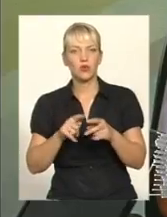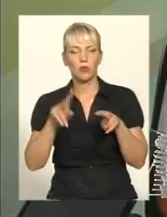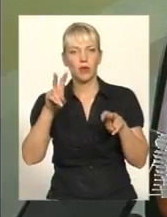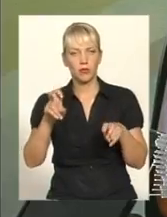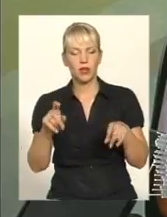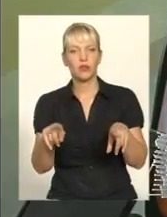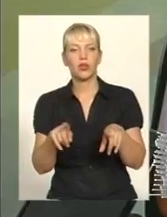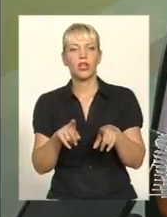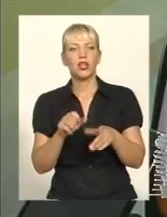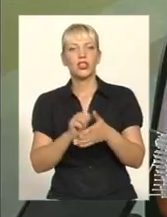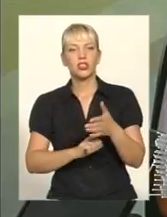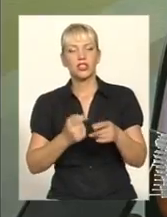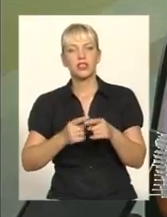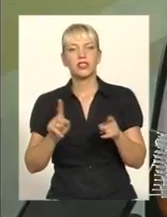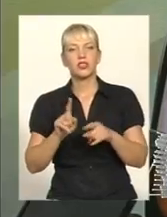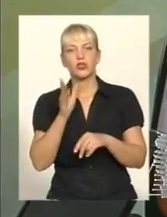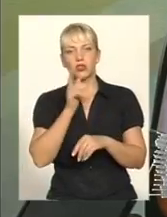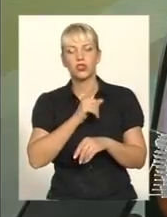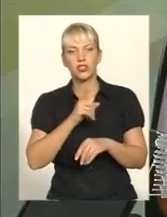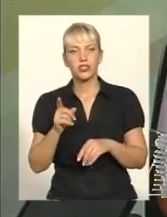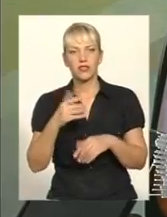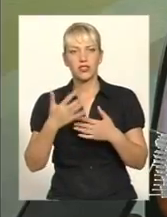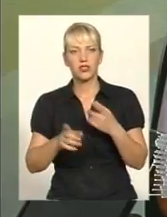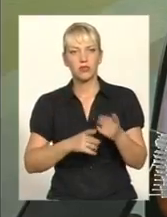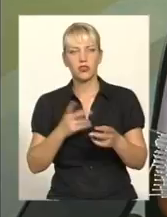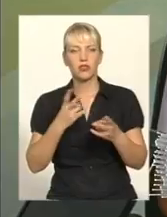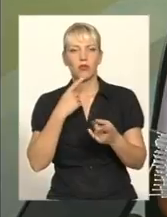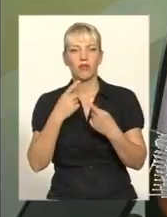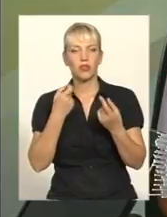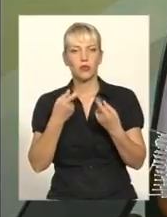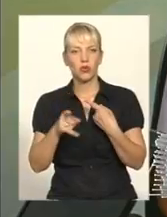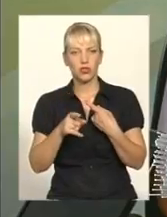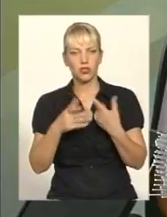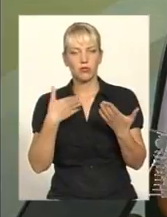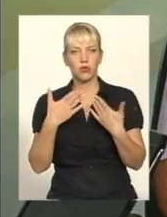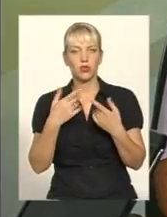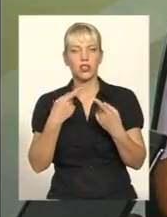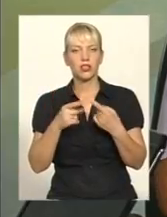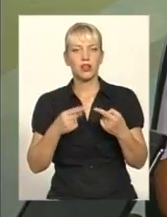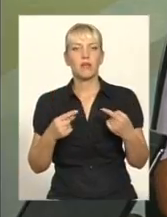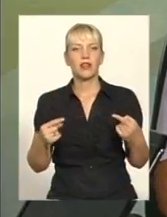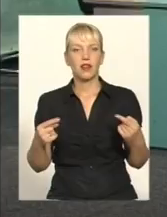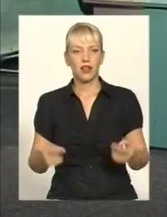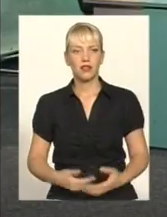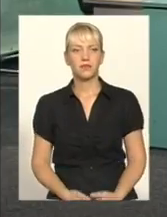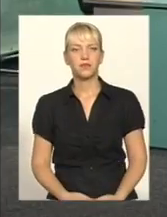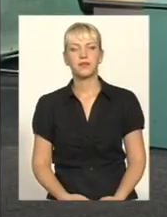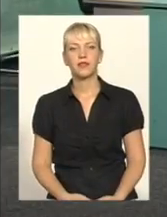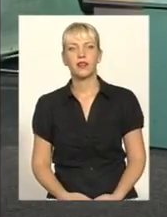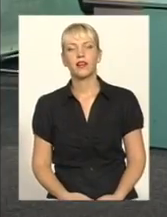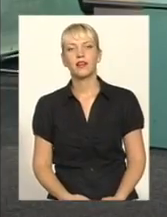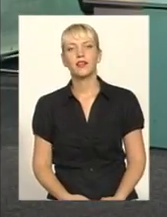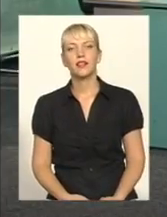що часи змінюються, і треба говорити про інші підходи і інші матеріали і методи вивчення.